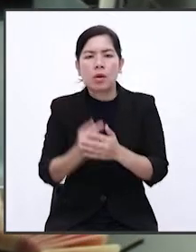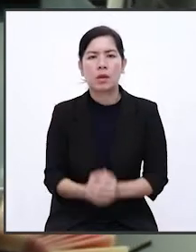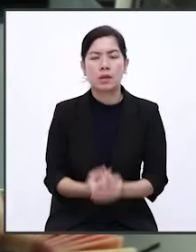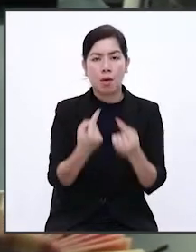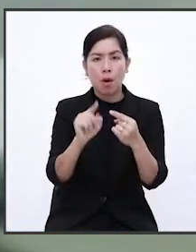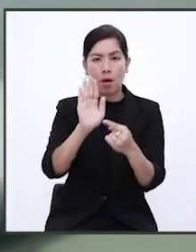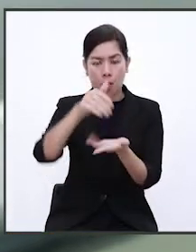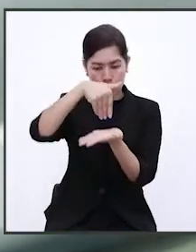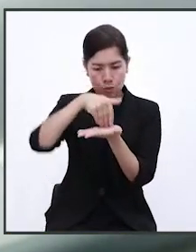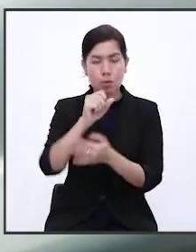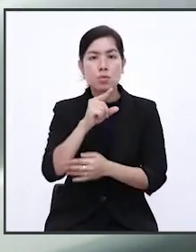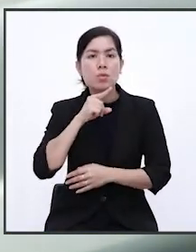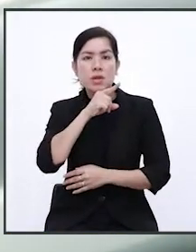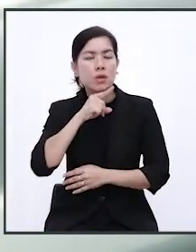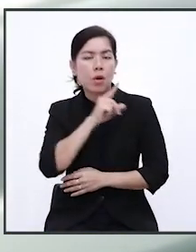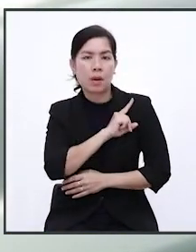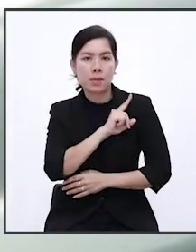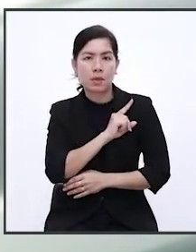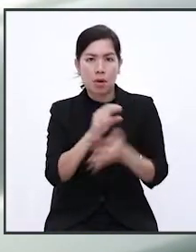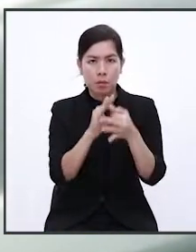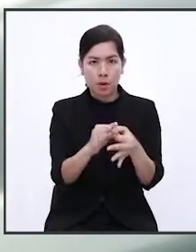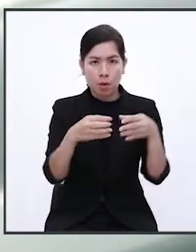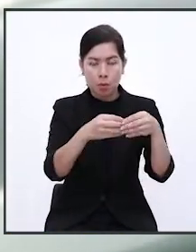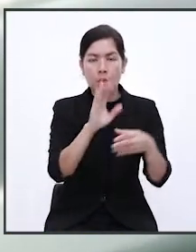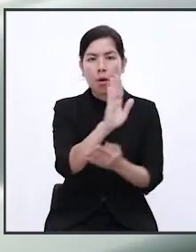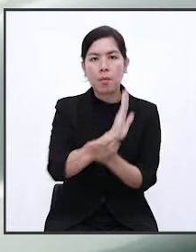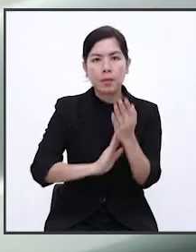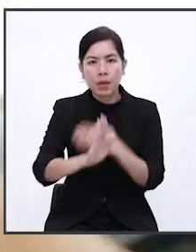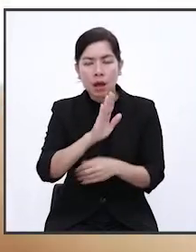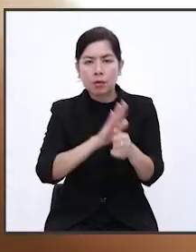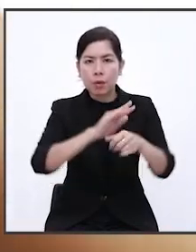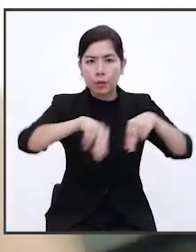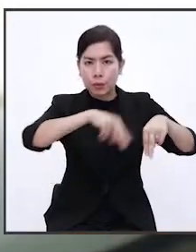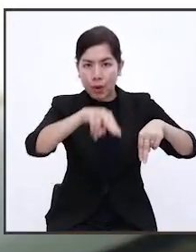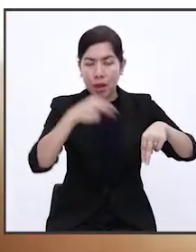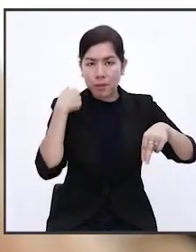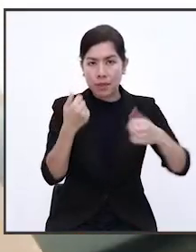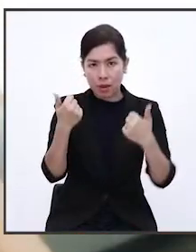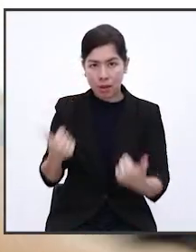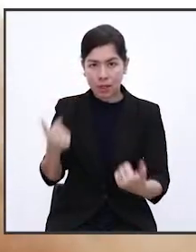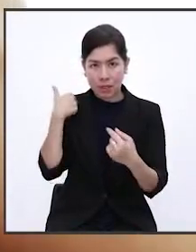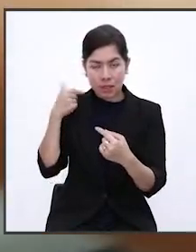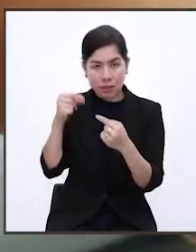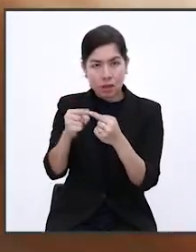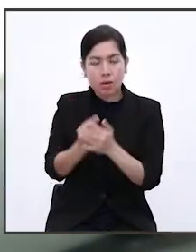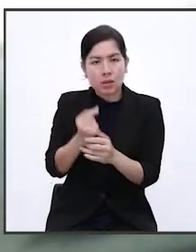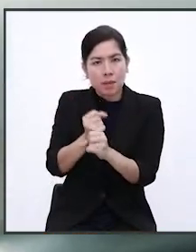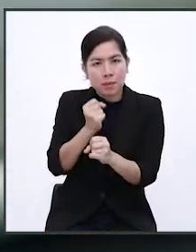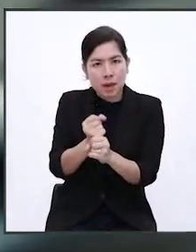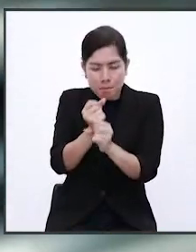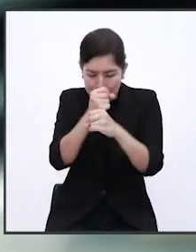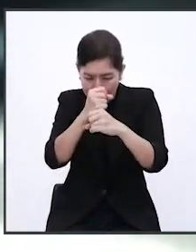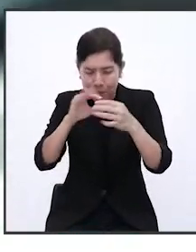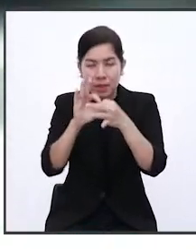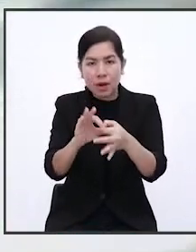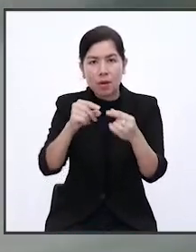เรื่องของการดูแลผู้พิการนะคะได้นำเทคโนโลยีในเรื่องของซิลิโคนแล็บเข้ามาในสถาบันสิรินธรเพื่อที่จะช่วย